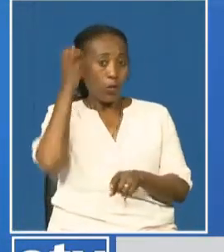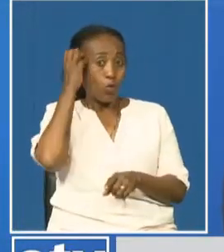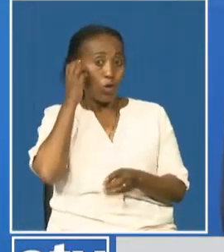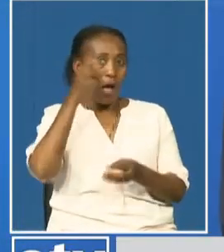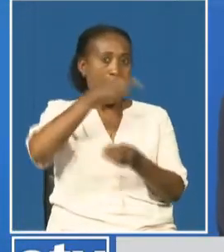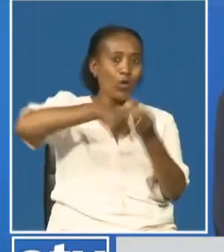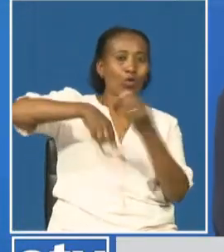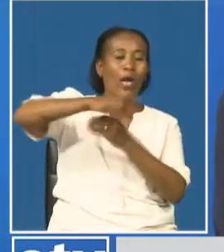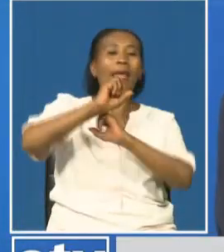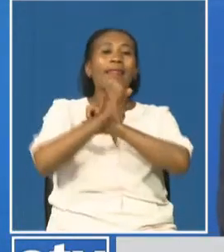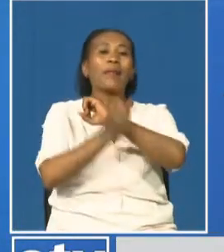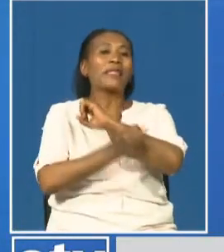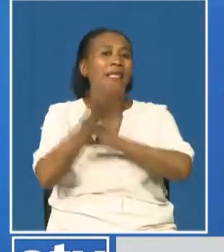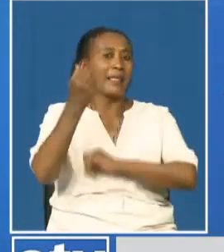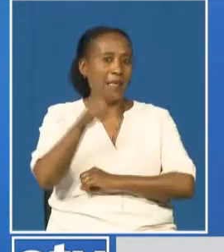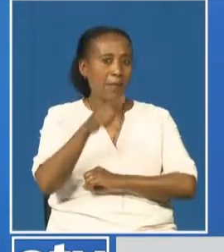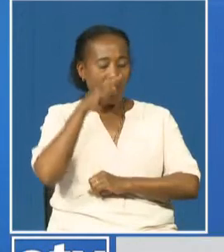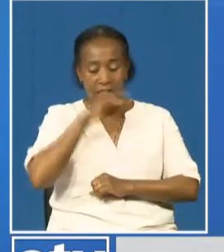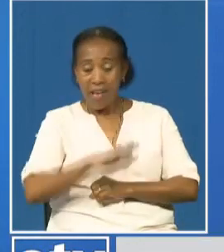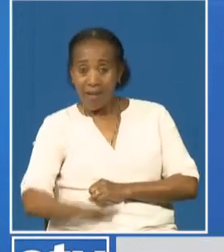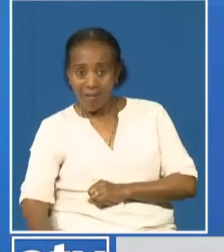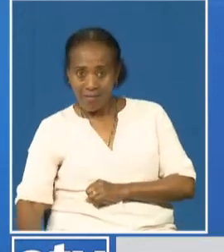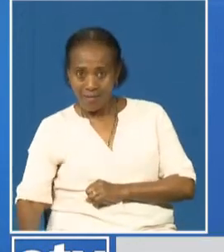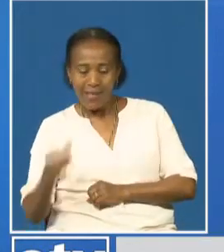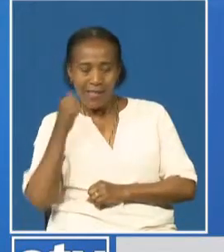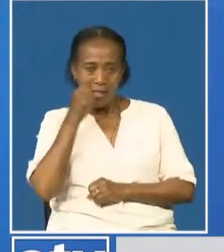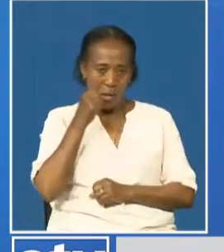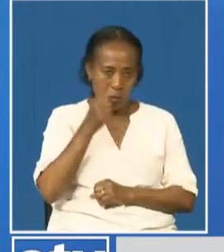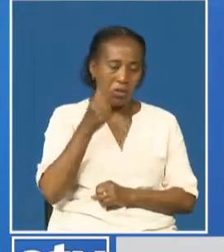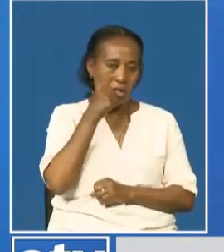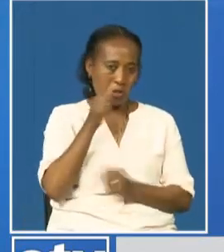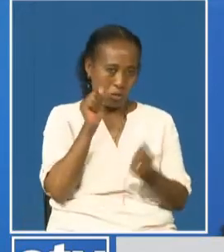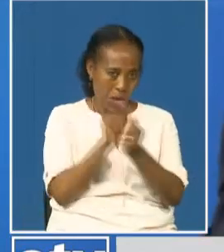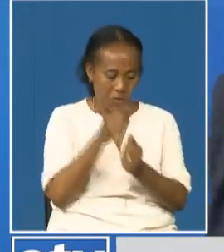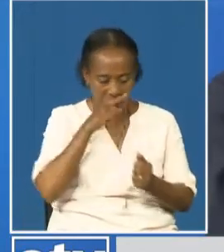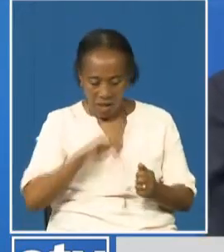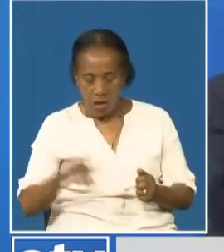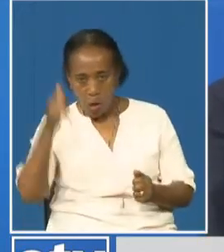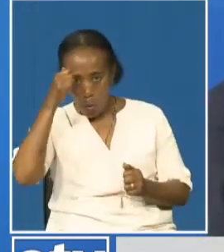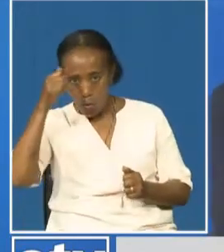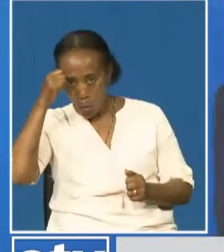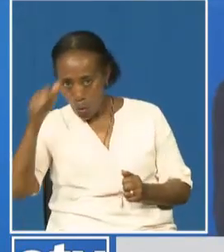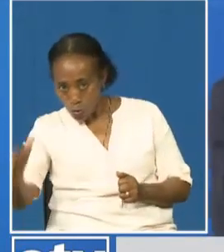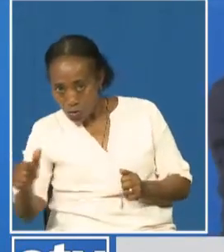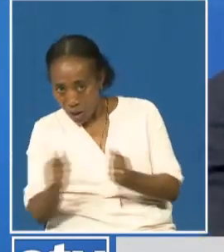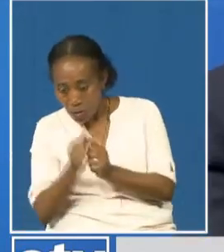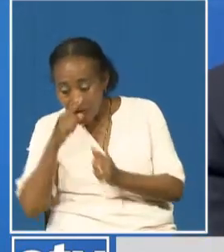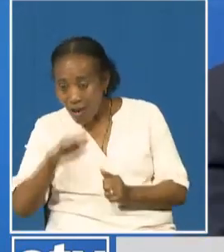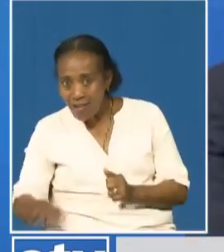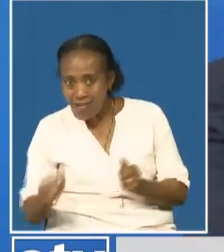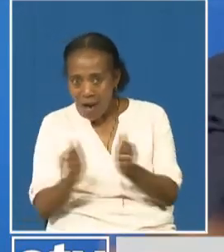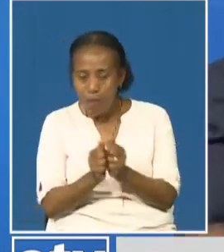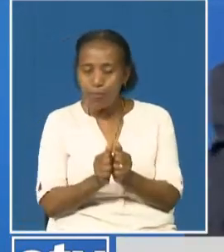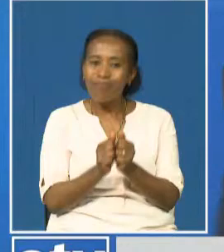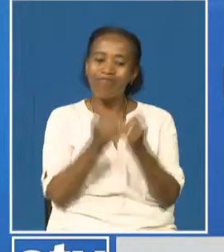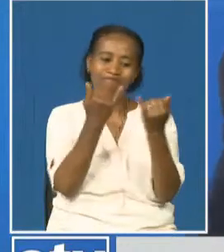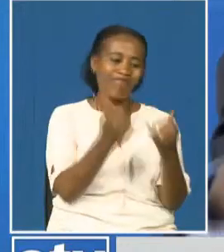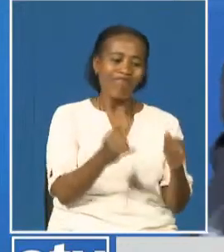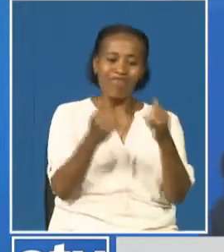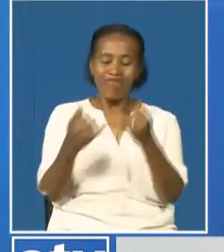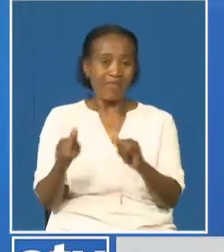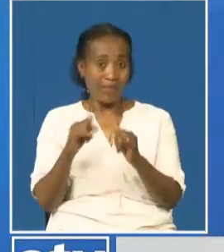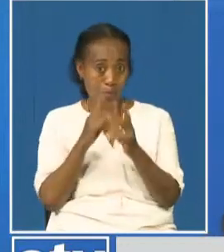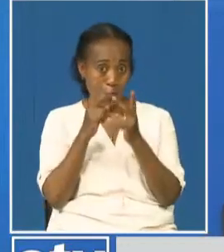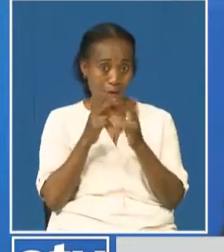ዙሪያ የተመሰረተ ነበር በህፃናት ሴቶች ከሴት ህፃናት ጋር ወንዶች ከወንድ ህፃናት ጋር ጎራ ለይተው ሲጫወቱ